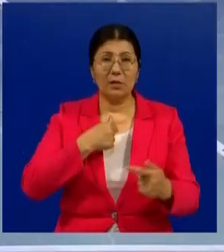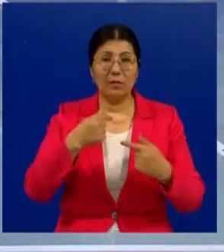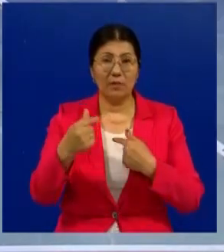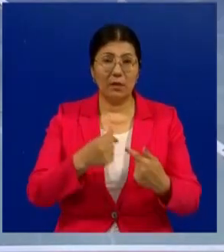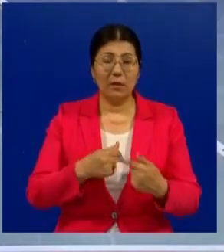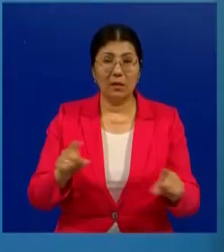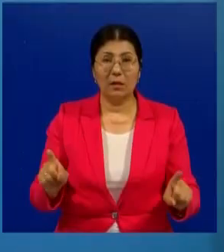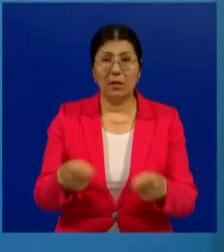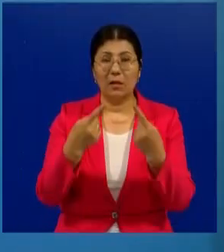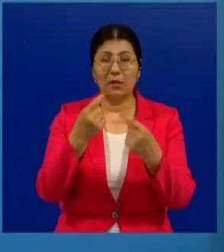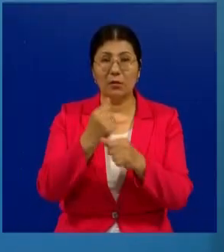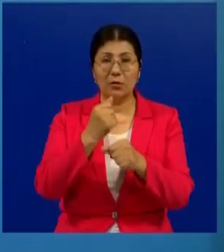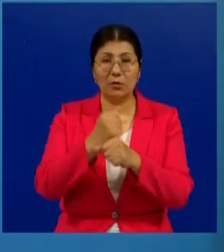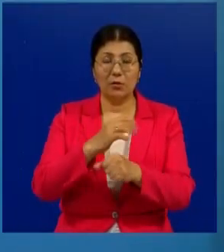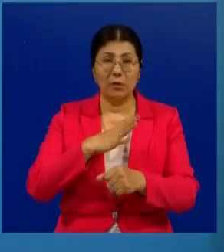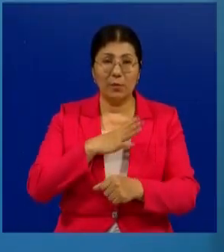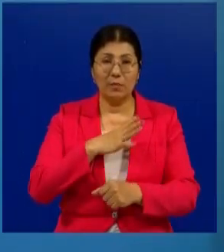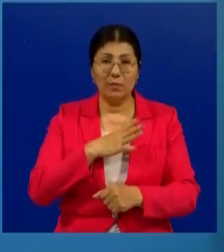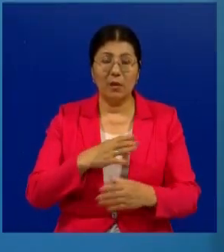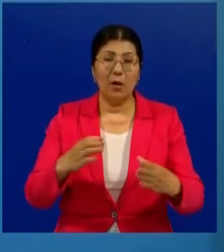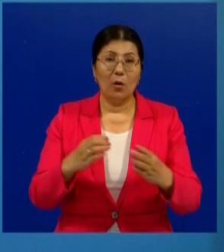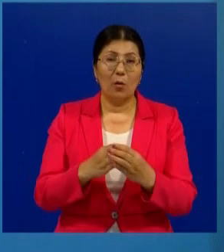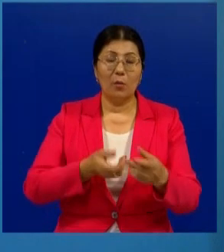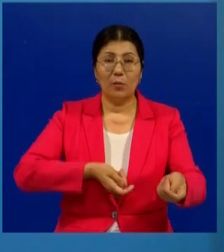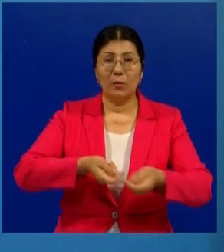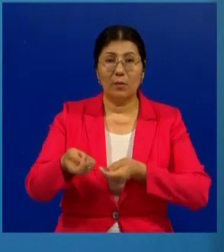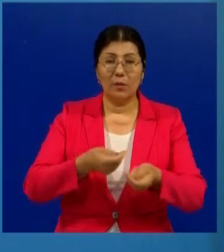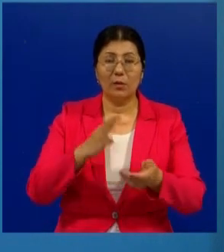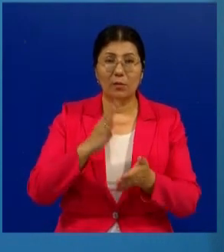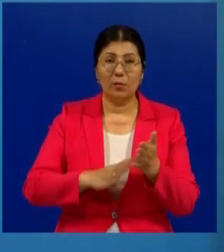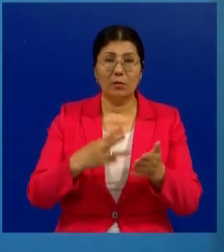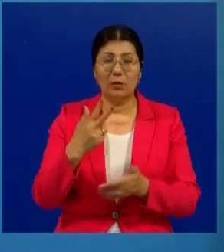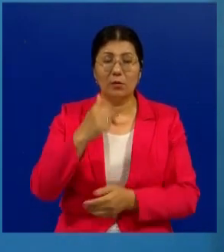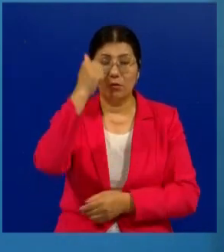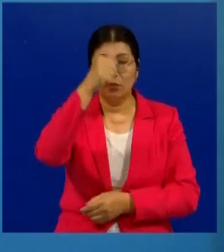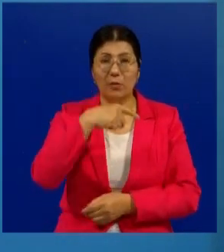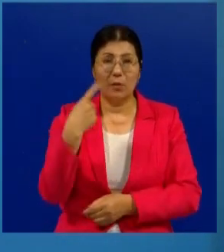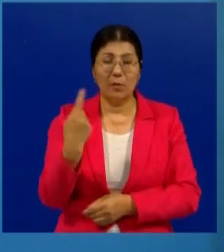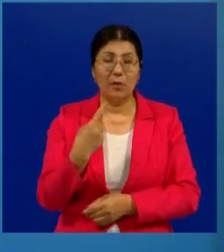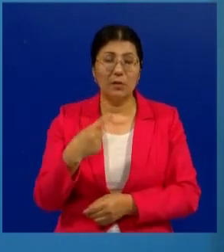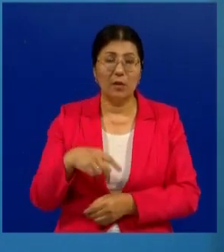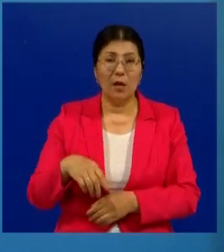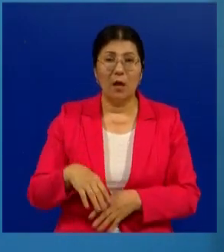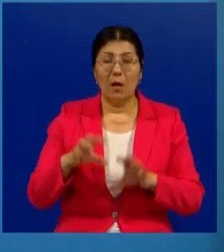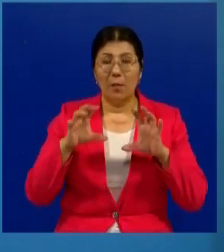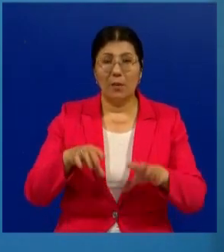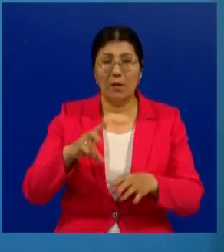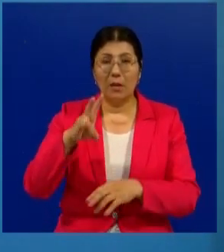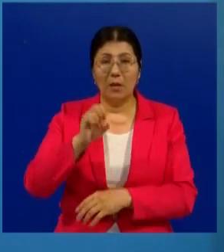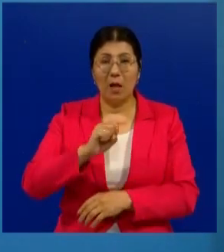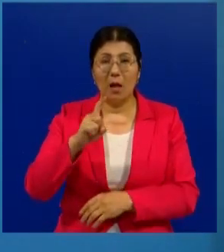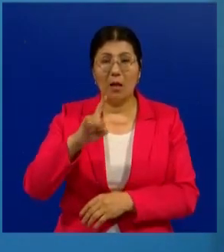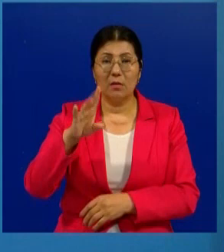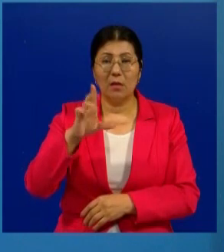ақтау жүргізілді. Қоғамдық ұйымдар басқарды оны. 93 жылы тұңғыш президентіміз Назарбаевтың өзі саяси